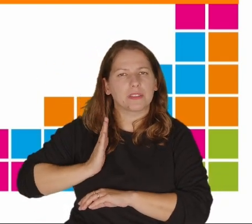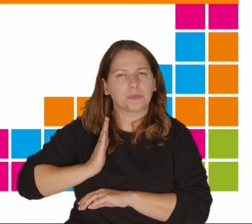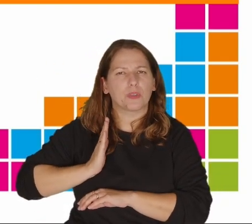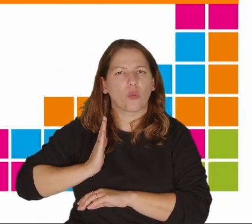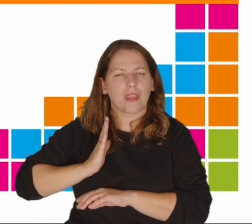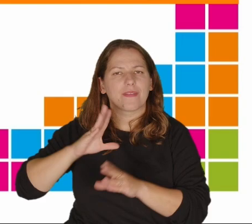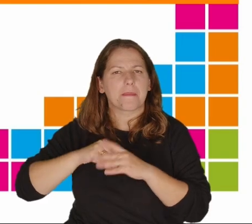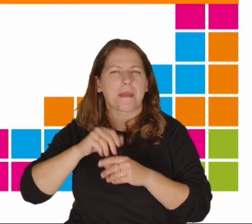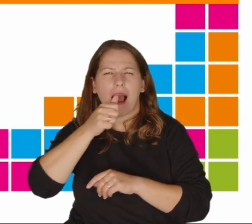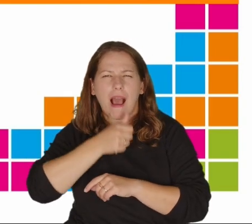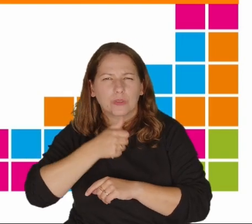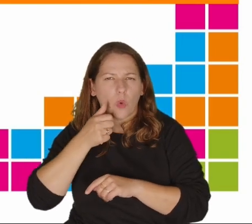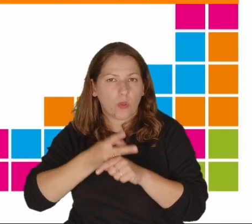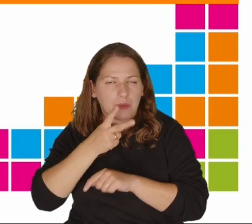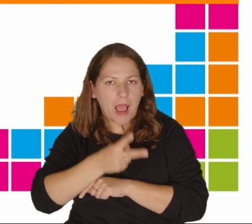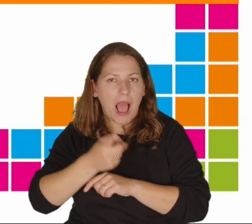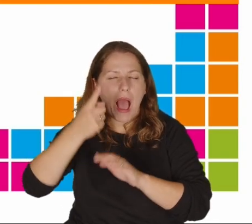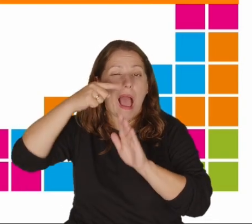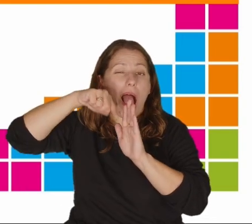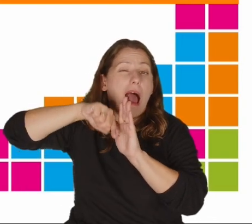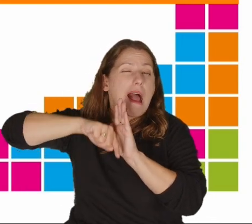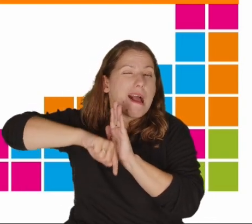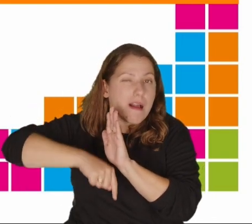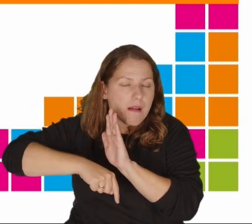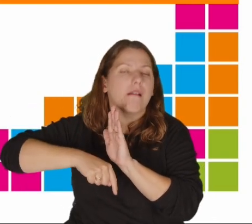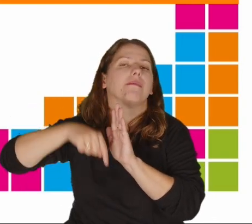pewnymi hasłami dostępu, a pod spodem właśnie jest